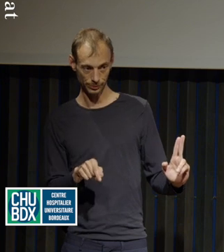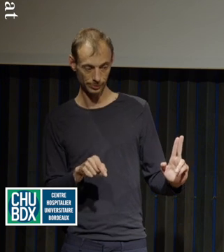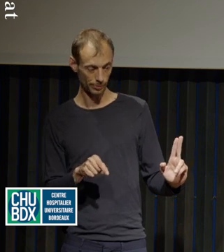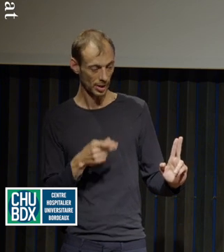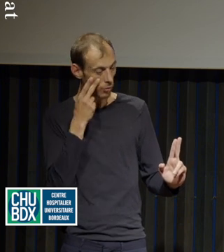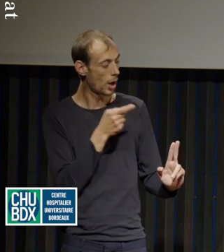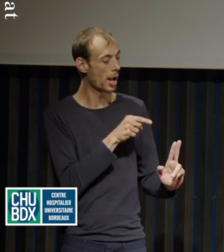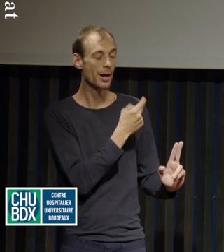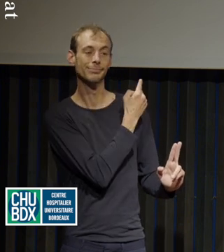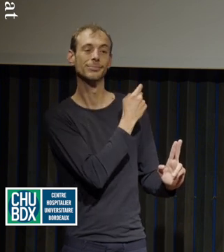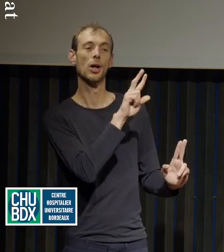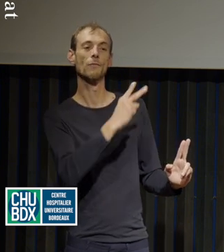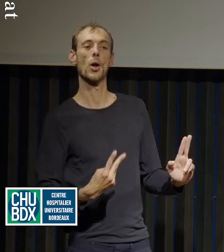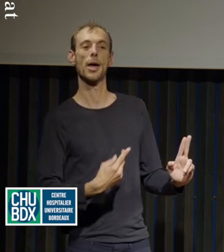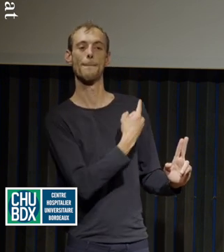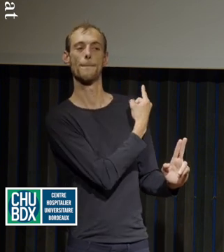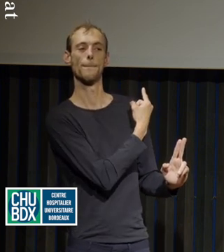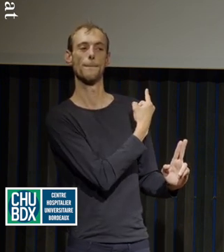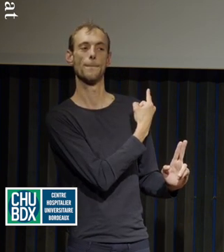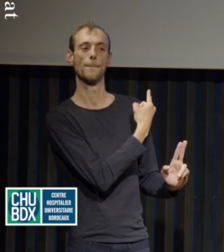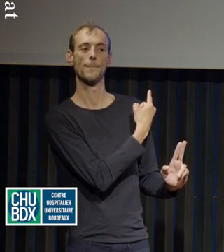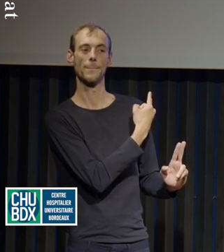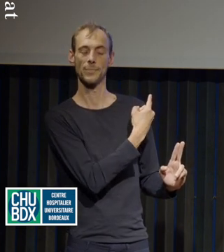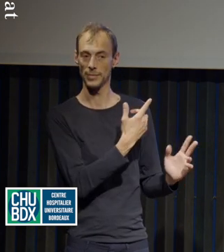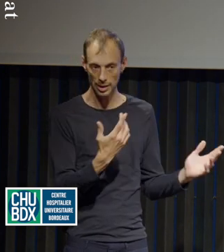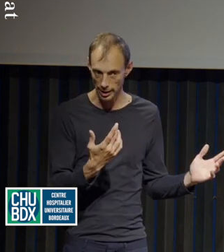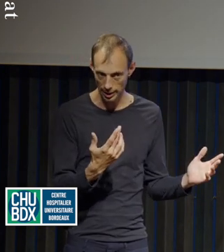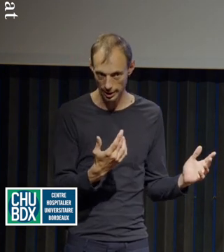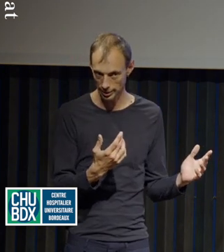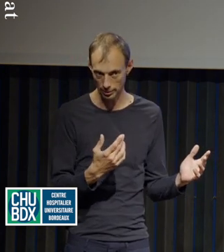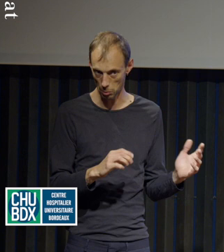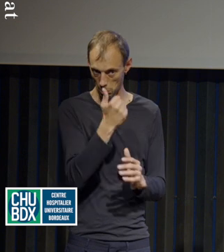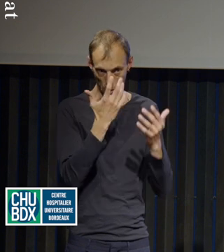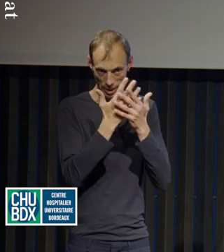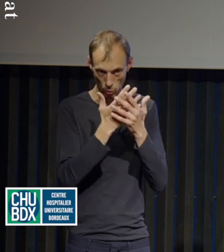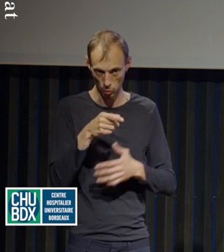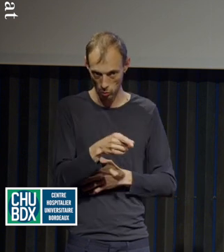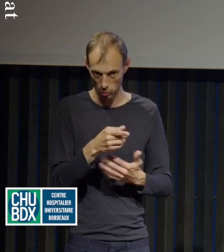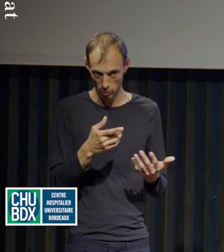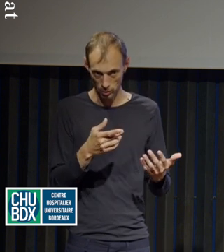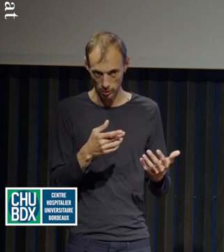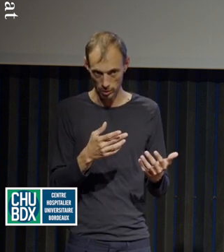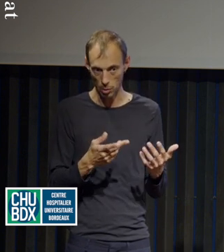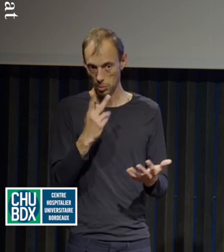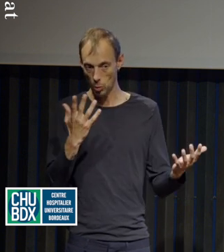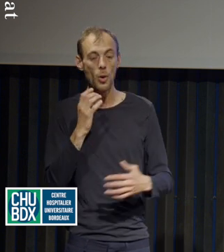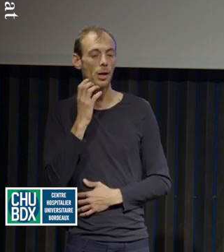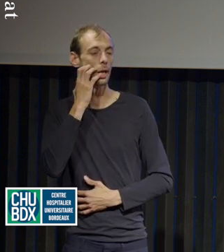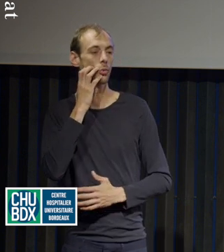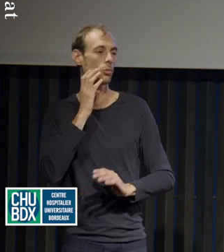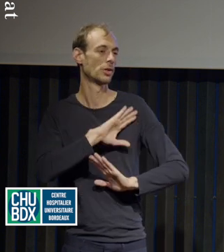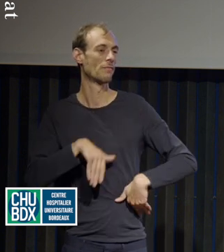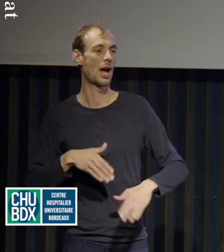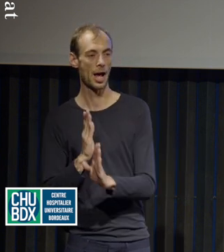la courbe violette ici, ça représente la courbe des addictions, ça va faire partie des troubles qui vont avoir plutôt un début en fin d'adolescence et